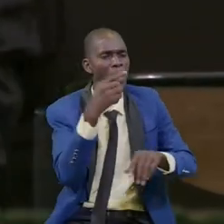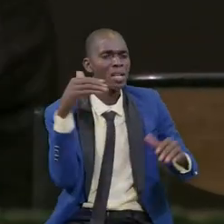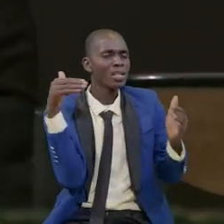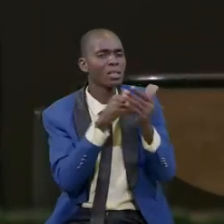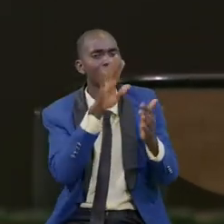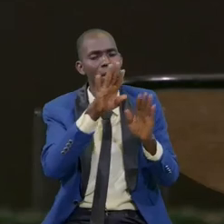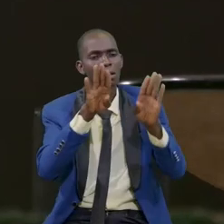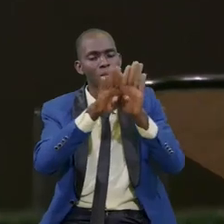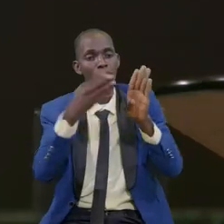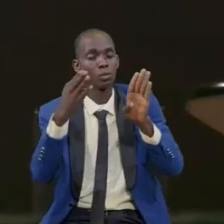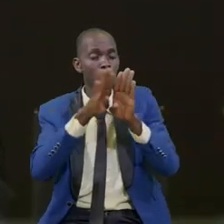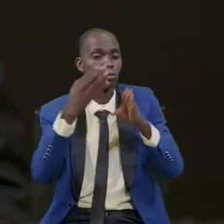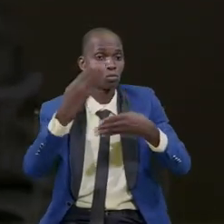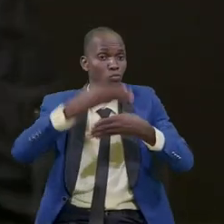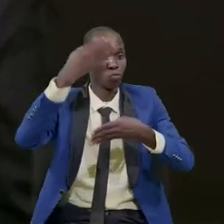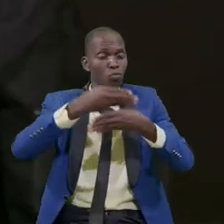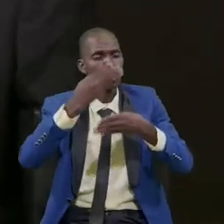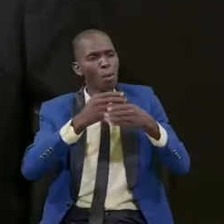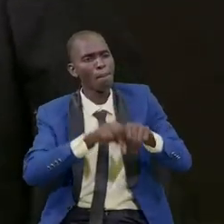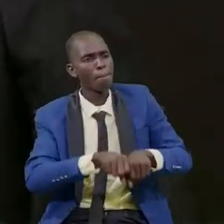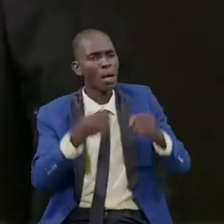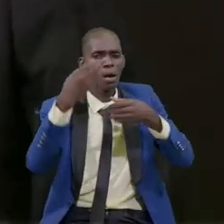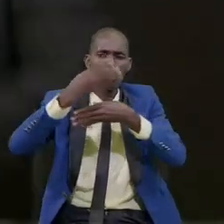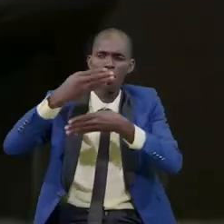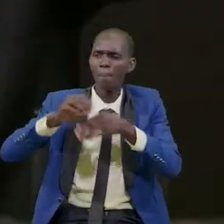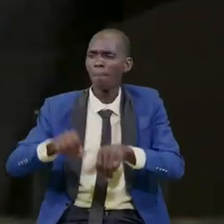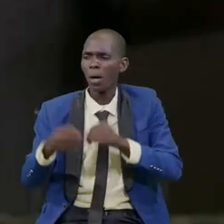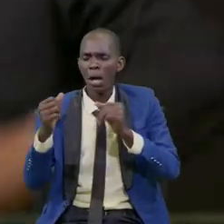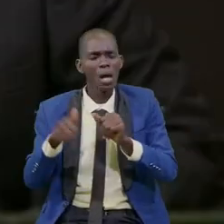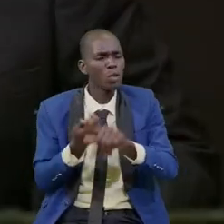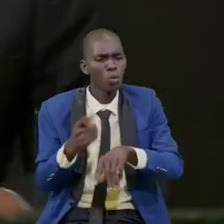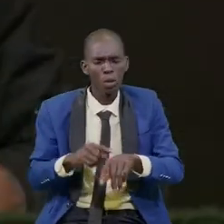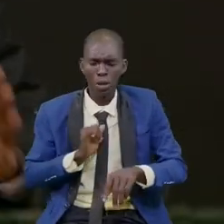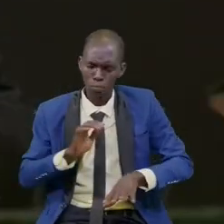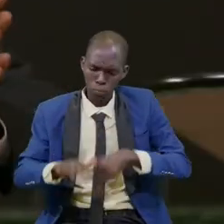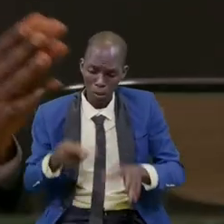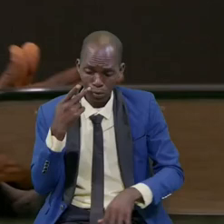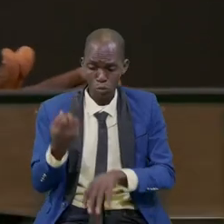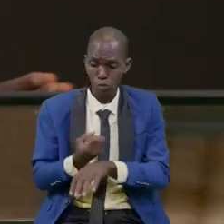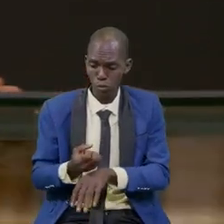fenêtres. Partout tu vas, tu vois une pierre. Ah, voici une pierre, viens ici. Tu jettes ça.